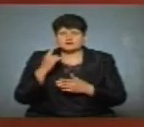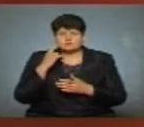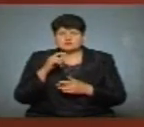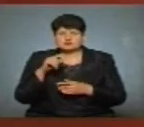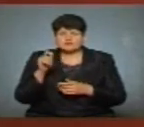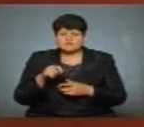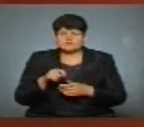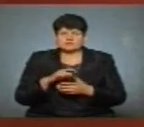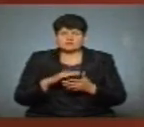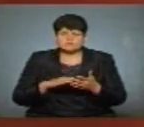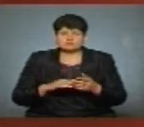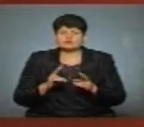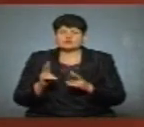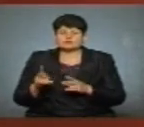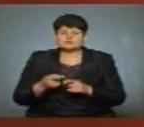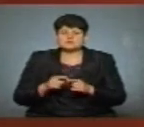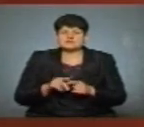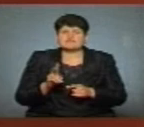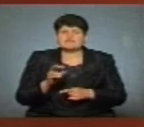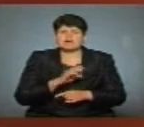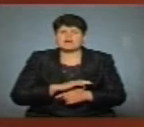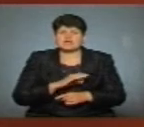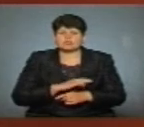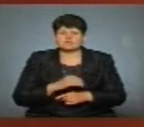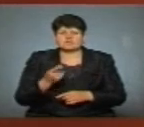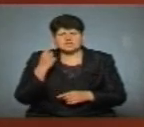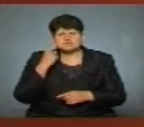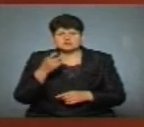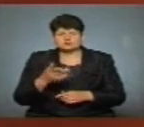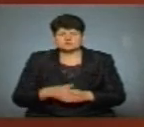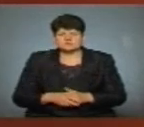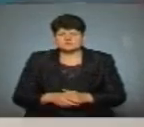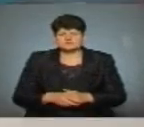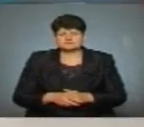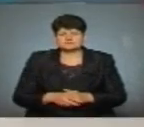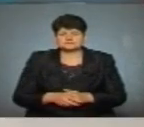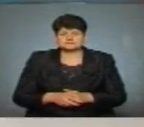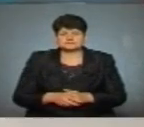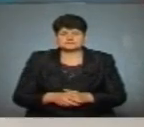це комусь вигідно. Яка ваша думка як учасника цієї війни?